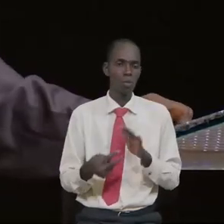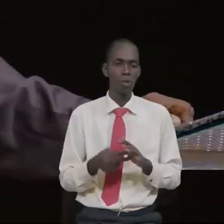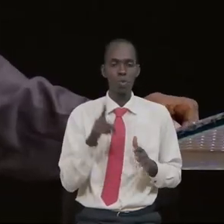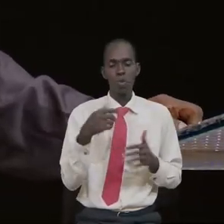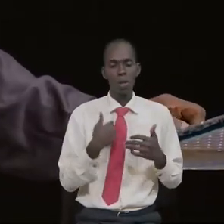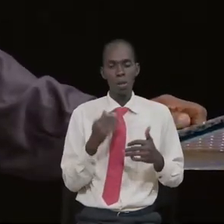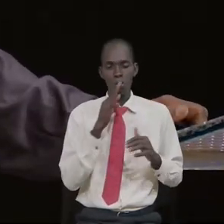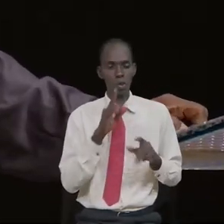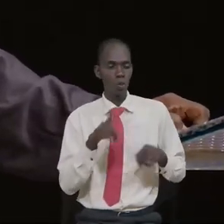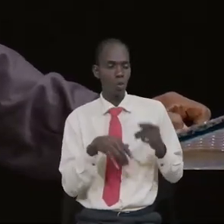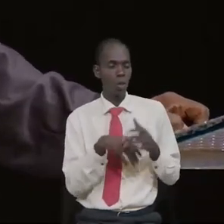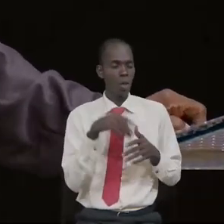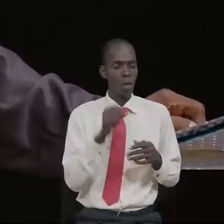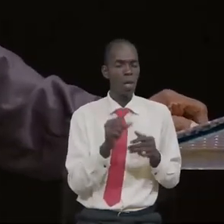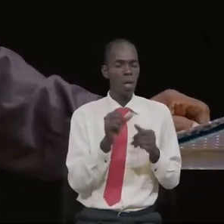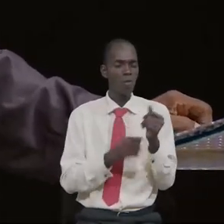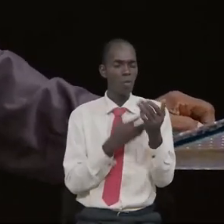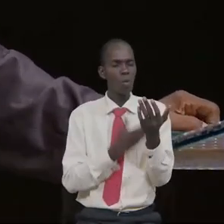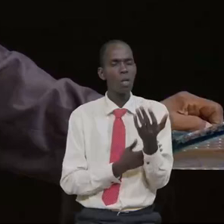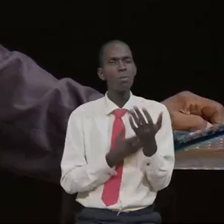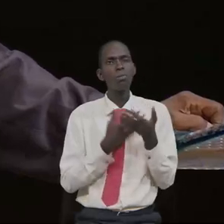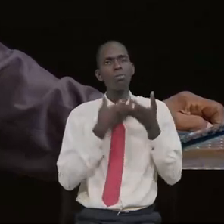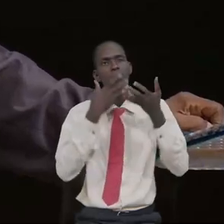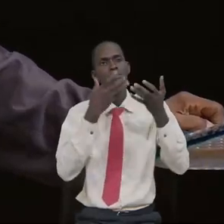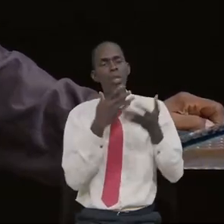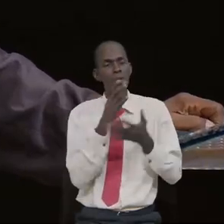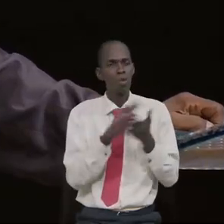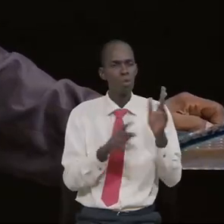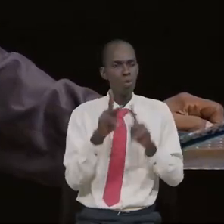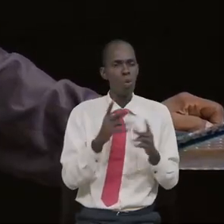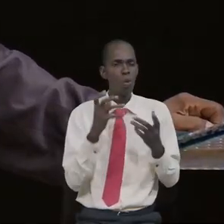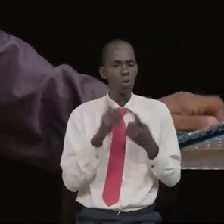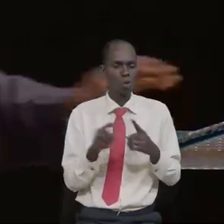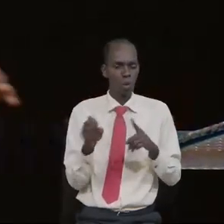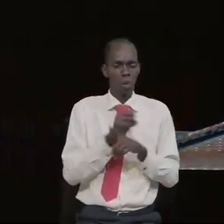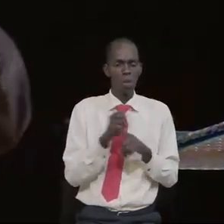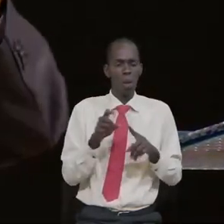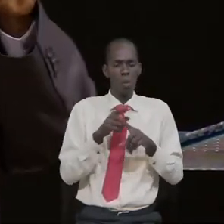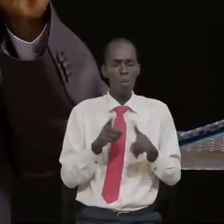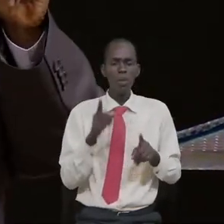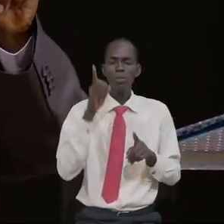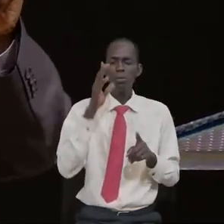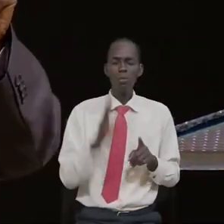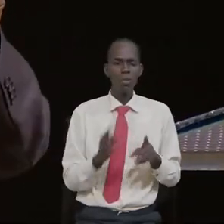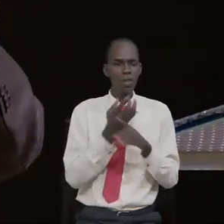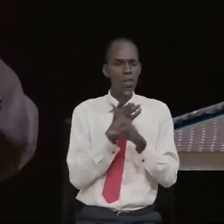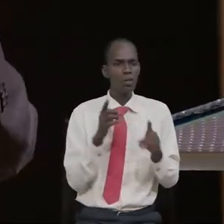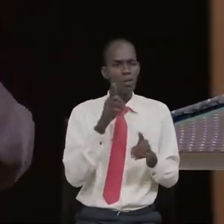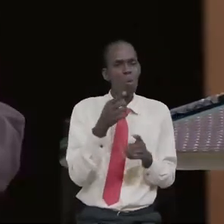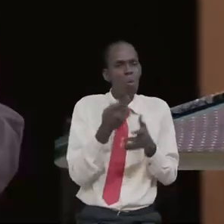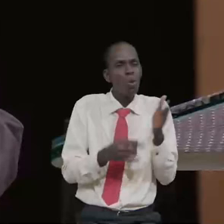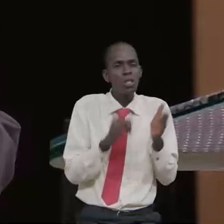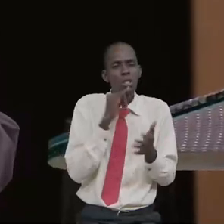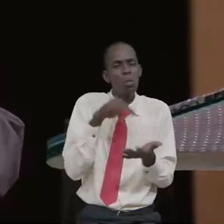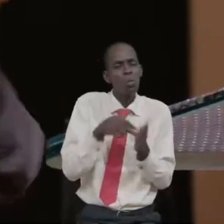pour l'évangélisation matinale. Certains veulent t'attaquer. Le Seigneur t'a délivré. Quel est l'objectif